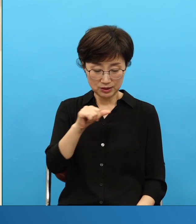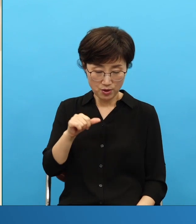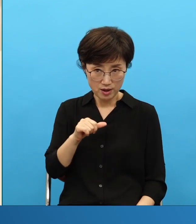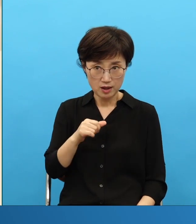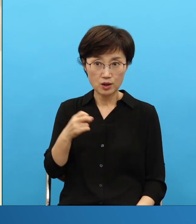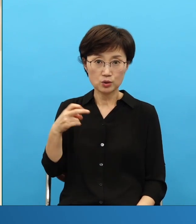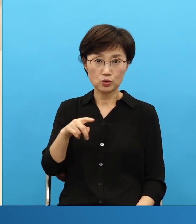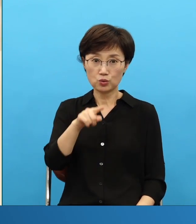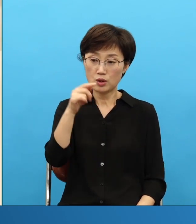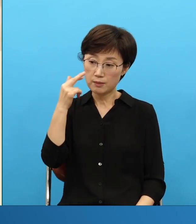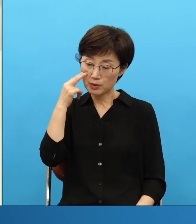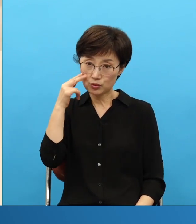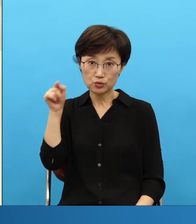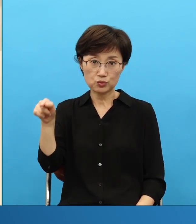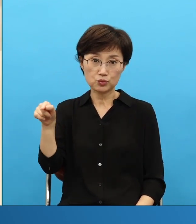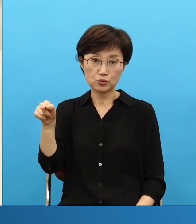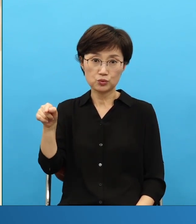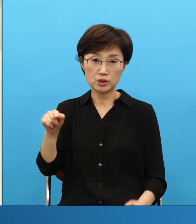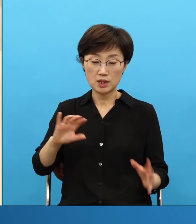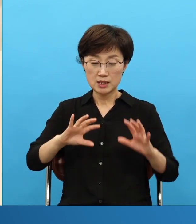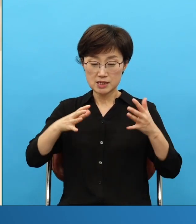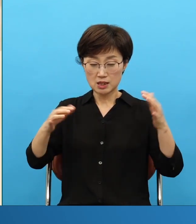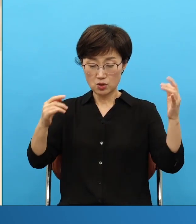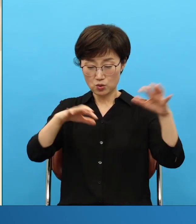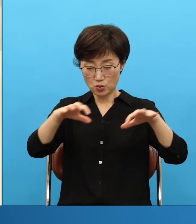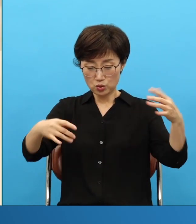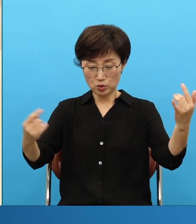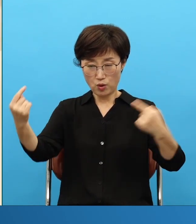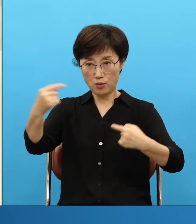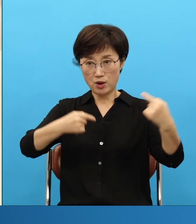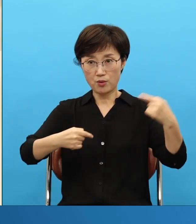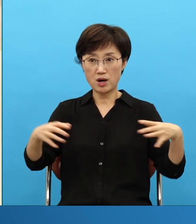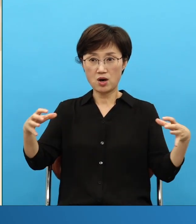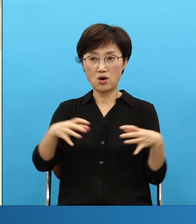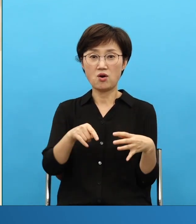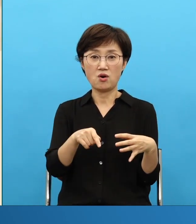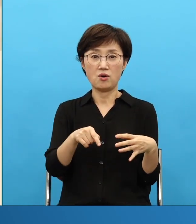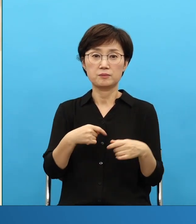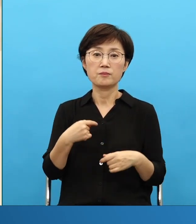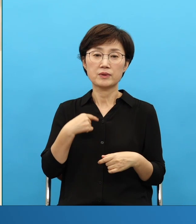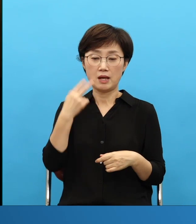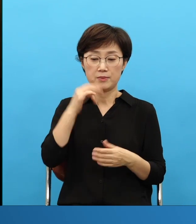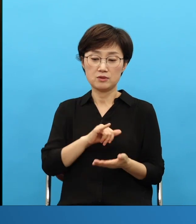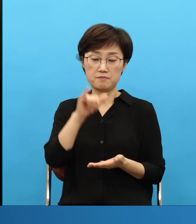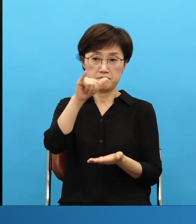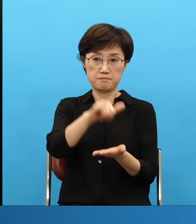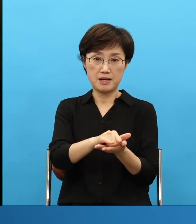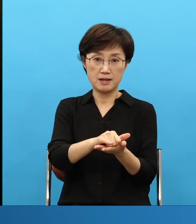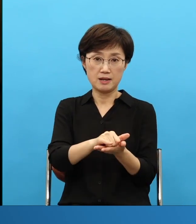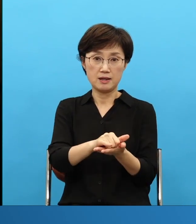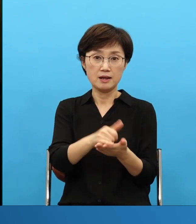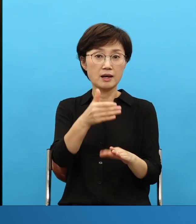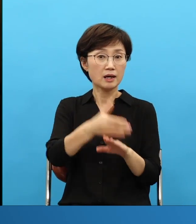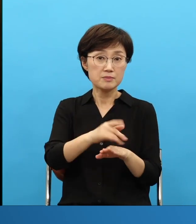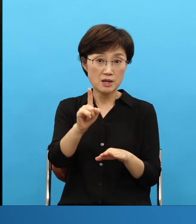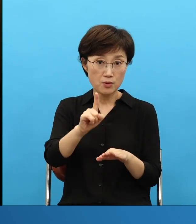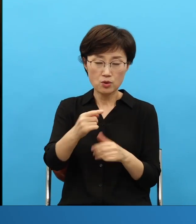왔고, 그리고 미국, 제가 미국에 와서 감사하게도 의지할 사람이